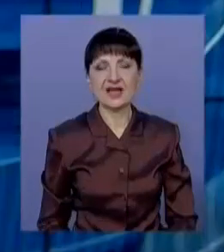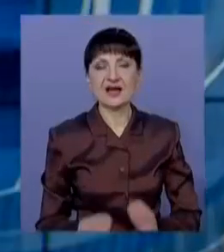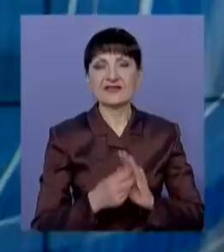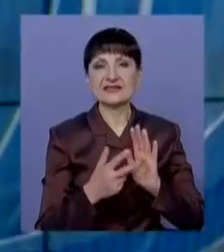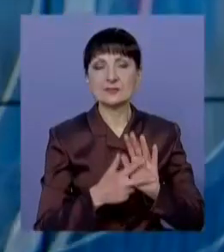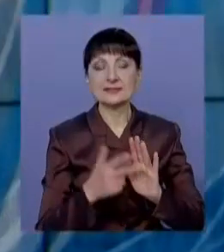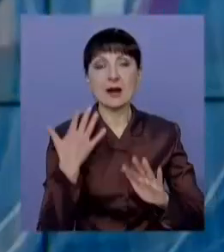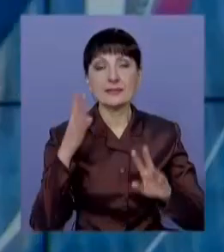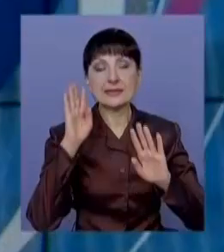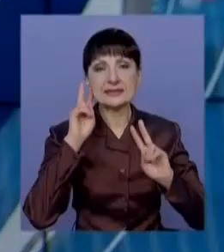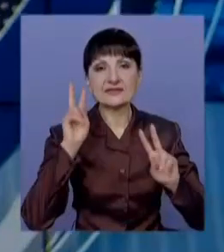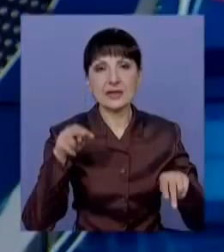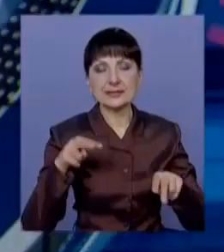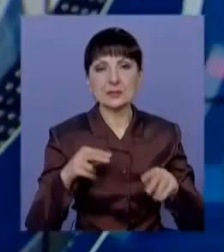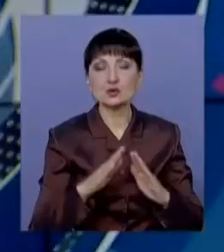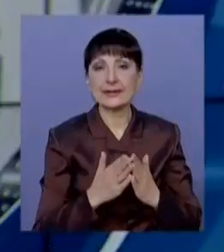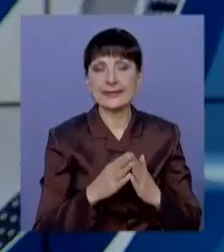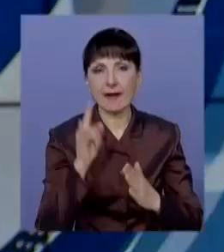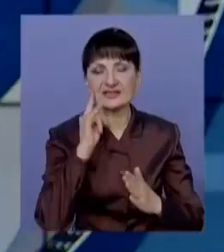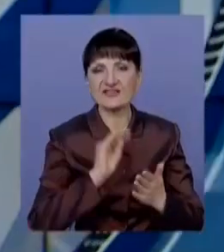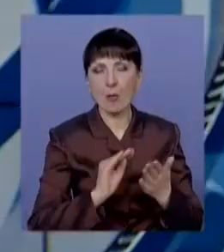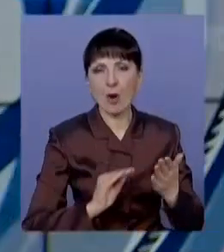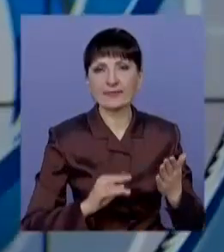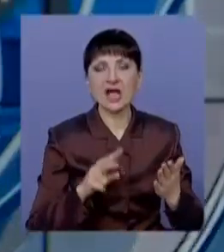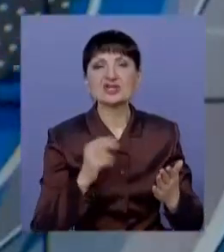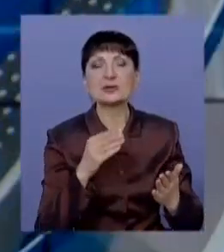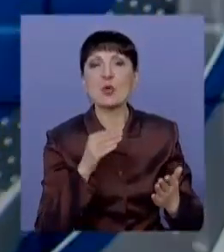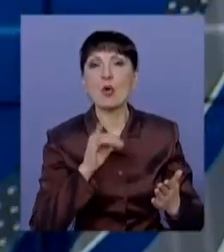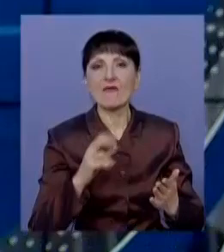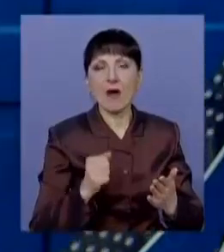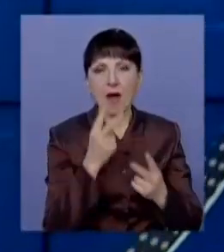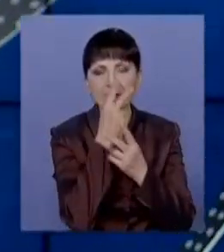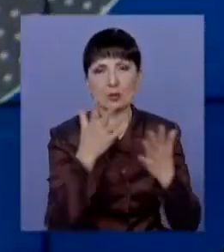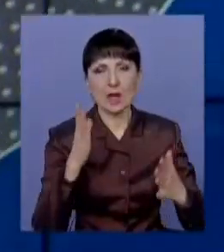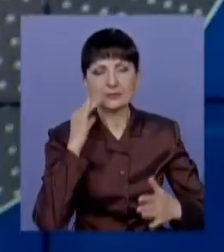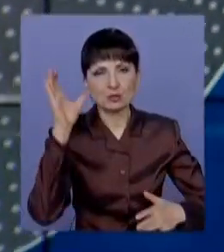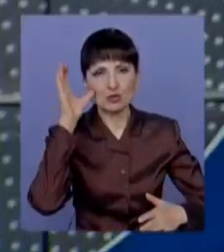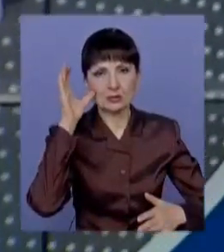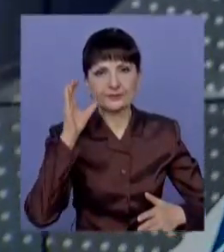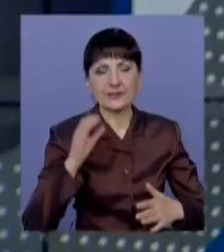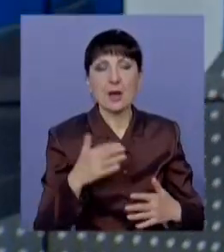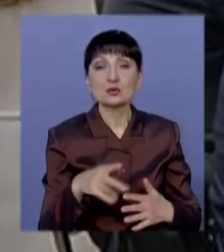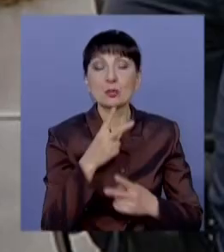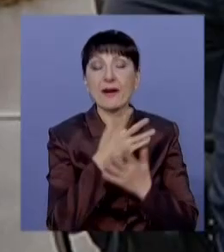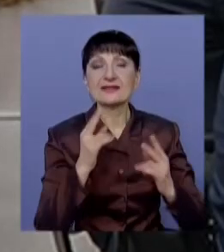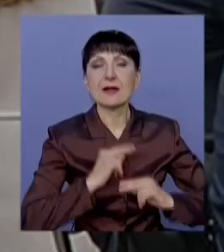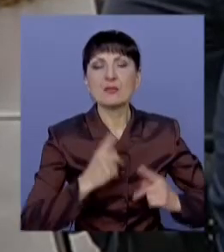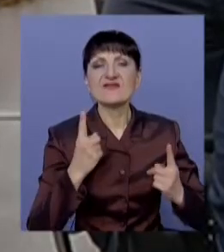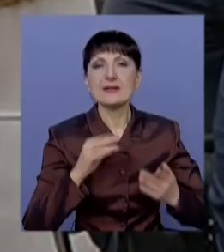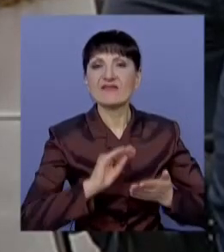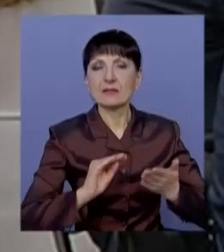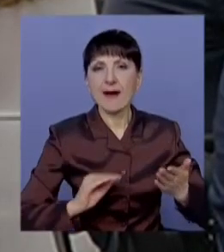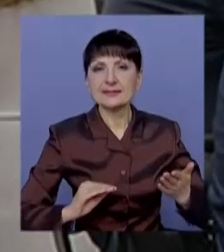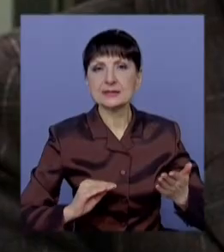18 ранее неизвестных книг казахского поэта Ильяса Жансугурова нашел и обнародовал алматинский ученый. Ельдос Токтарбай показал работы великого классика